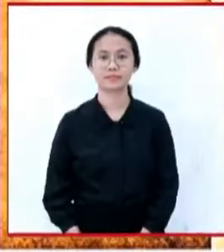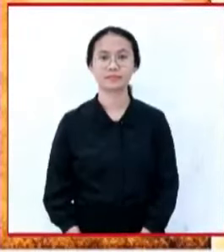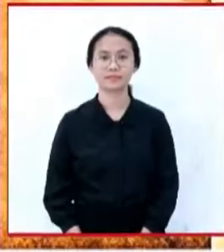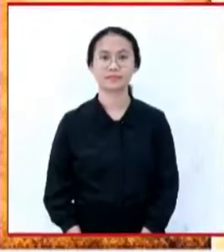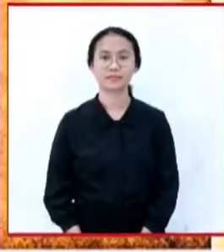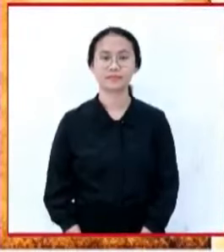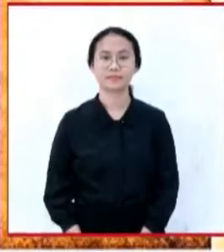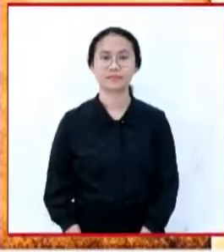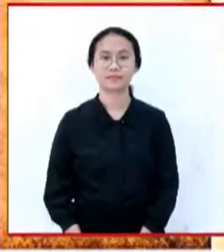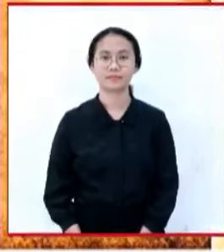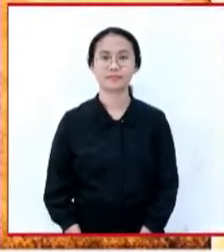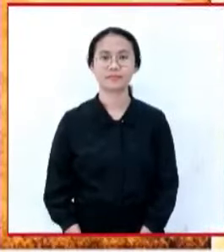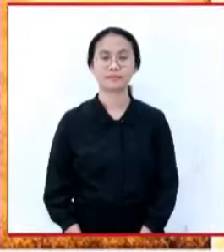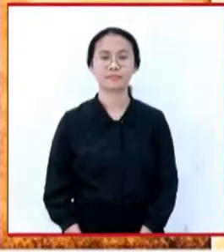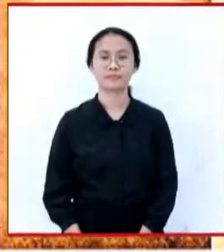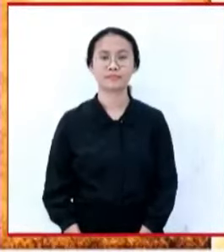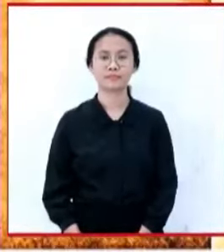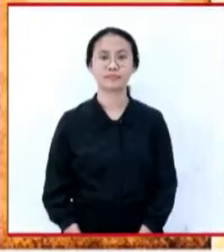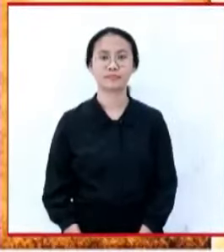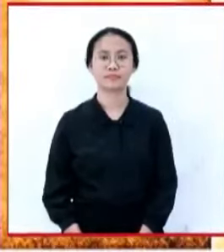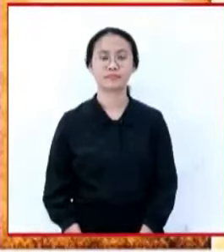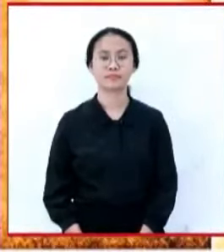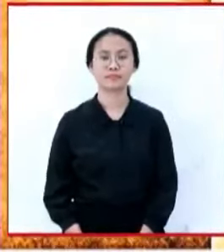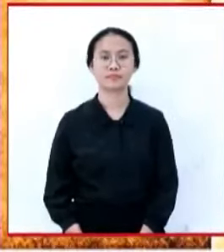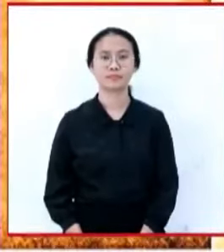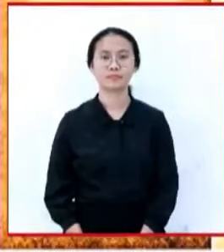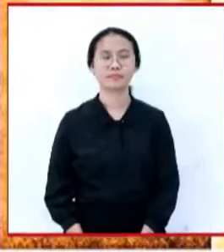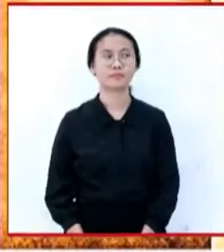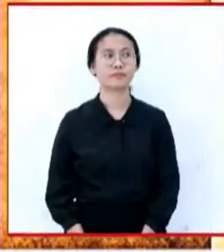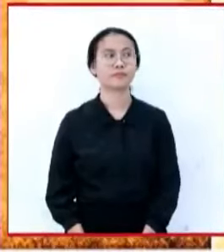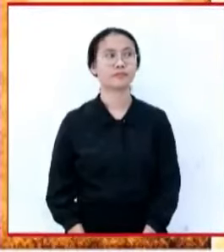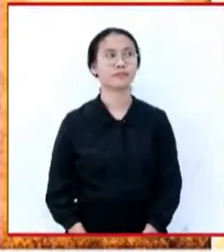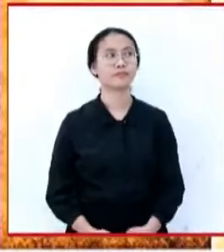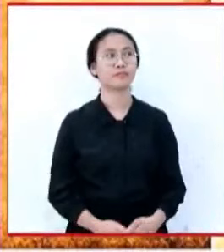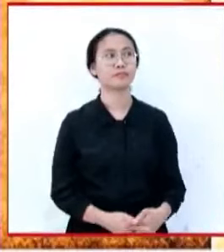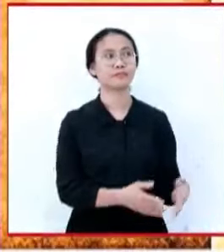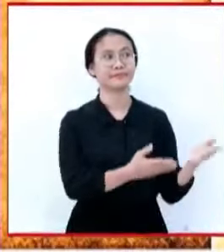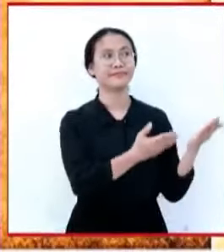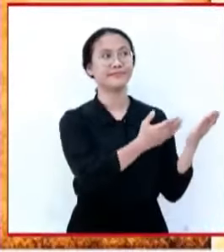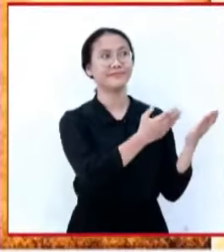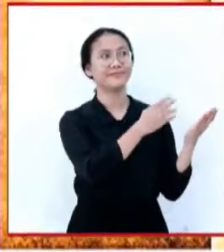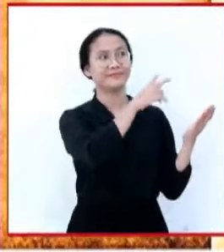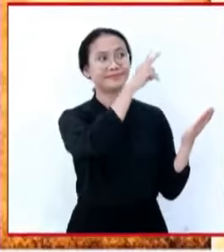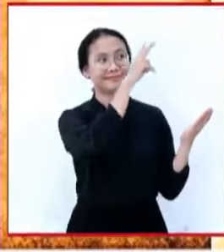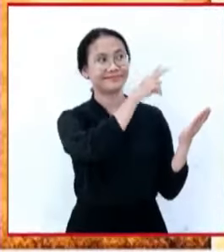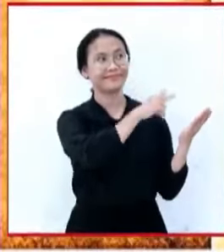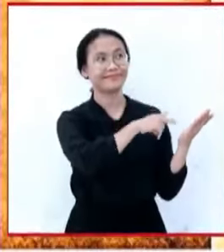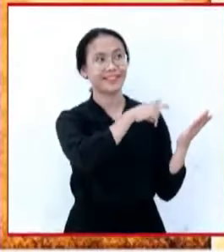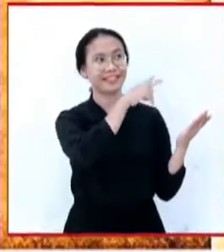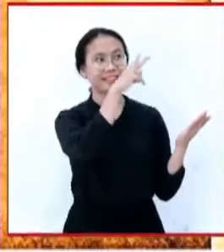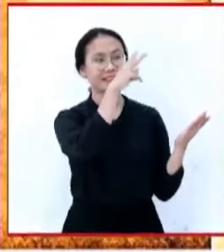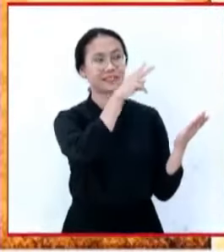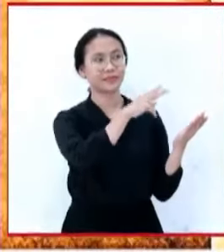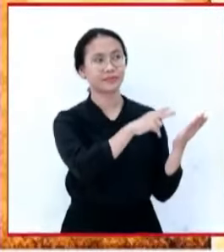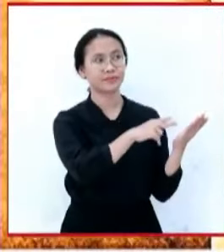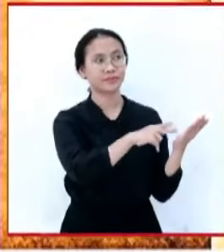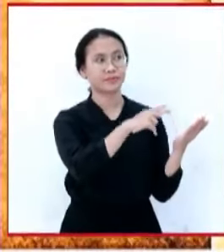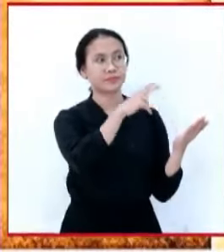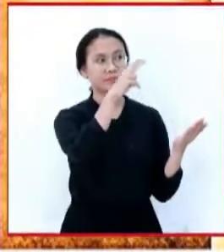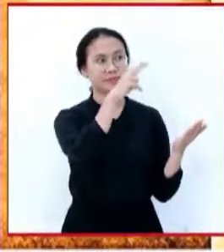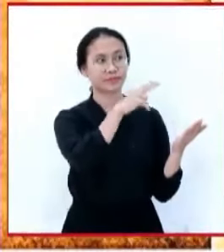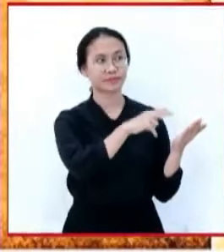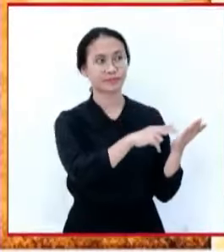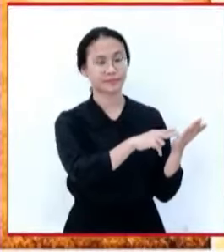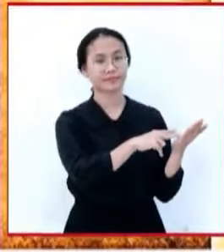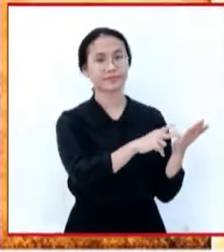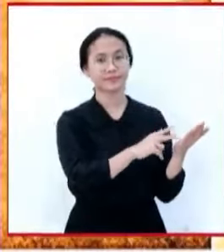kami menginjak di atas jalan berliku yang sempit Tuhan dan saya berjalan sepanjang jalan turun dari puncak bukit akhirnya kami